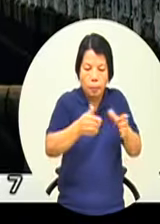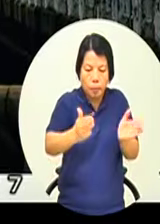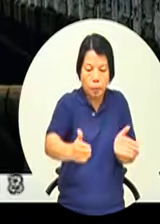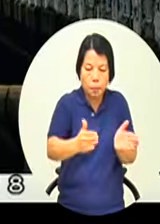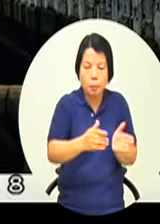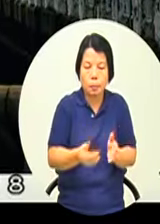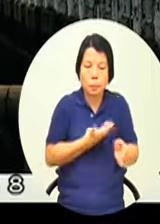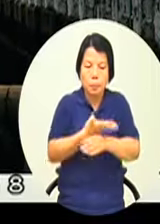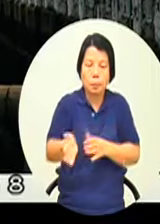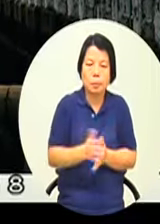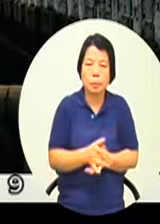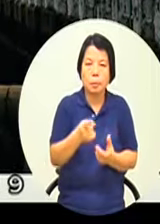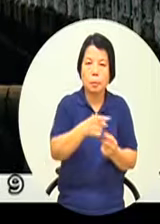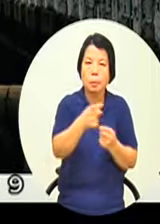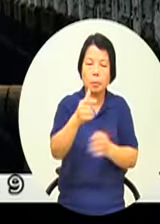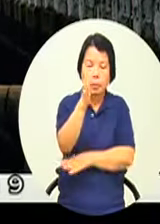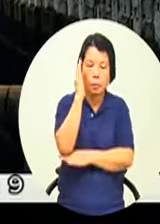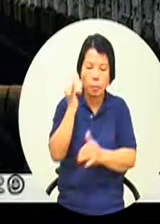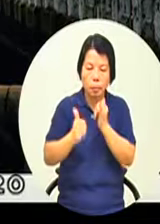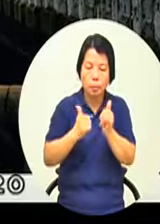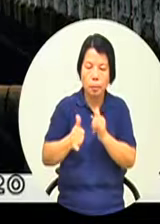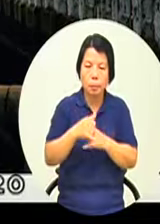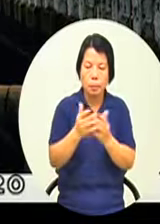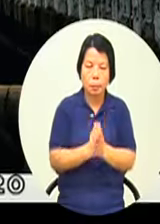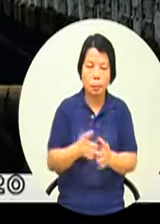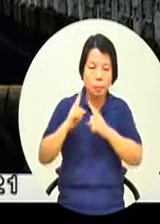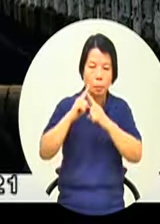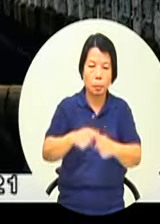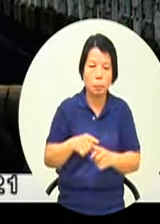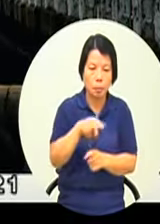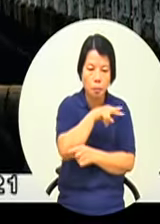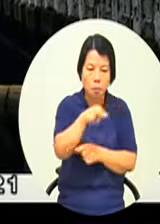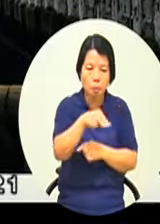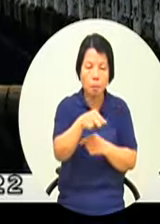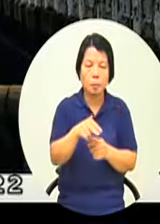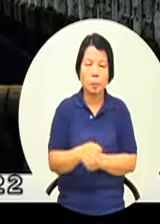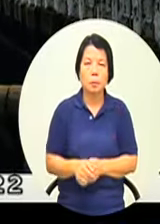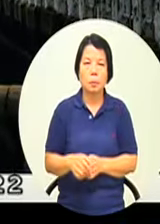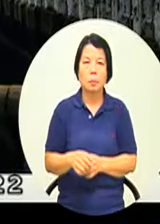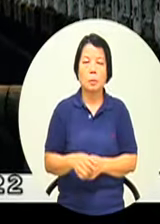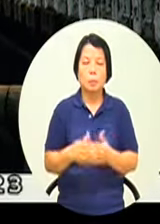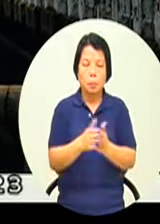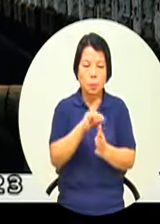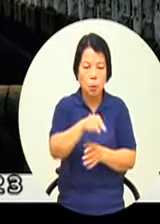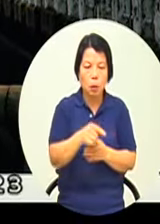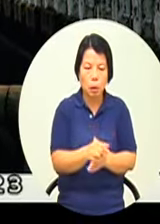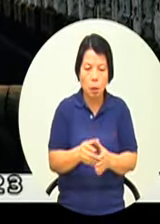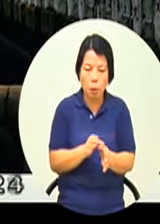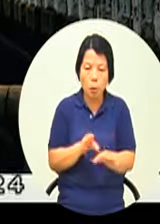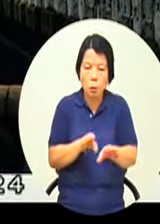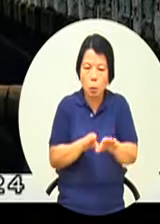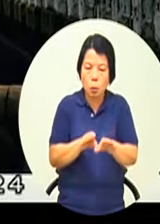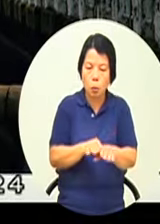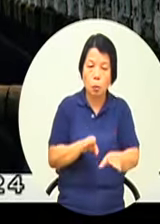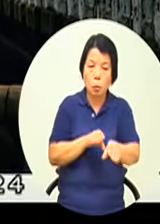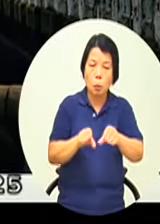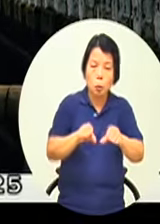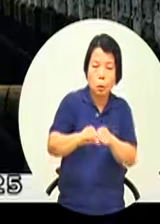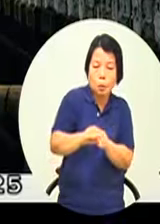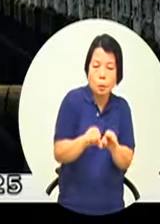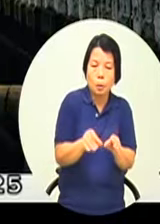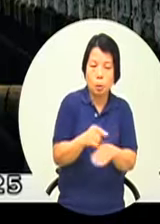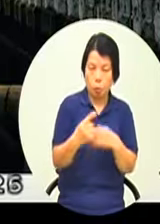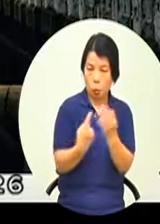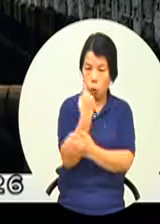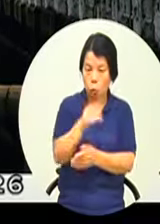吼，现在旧部落的人，我啊，不，你去现场看哈，副座你也去过嘛？这刚才要烧香车，为啥要出来？这是台车会使